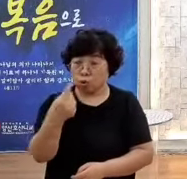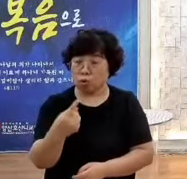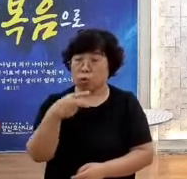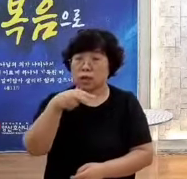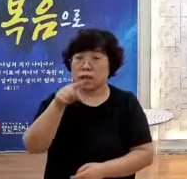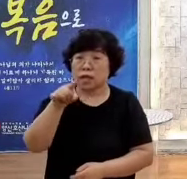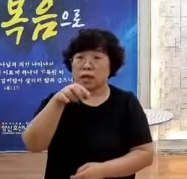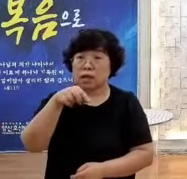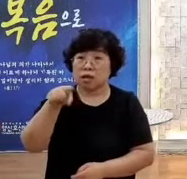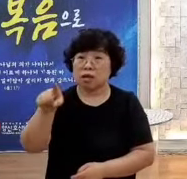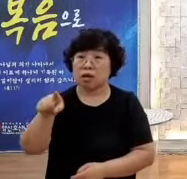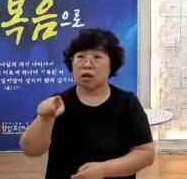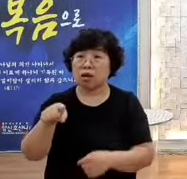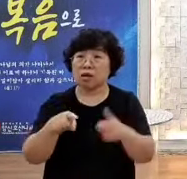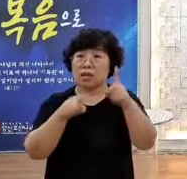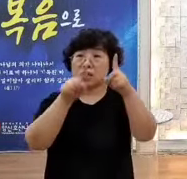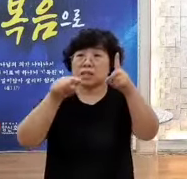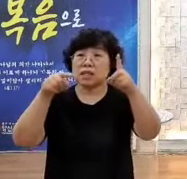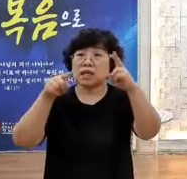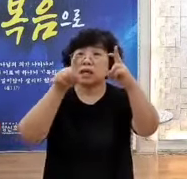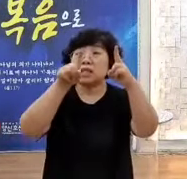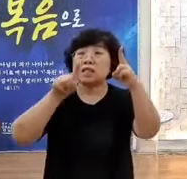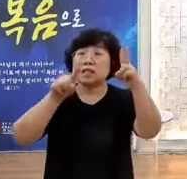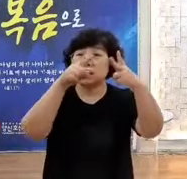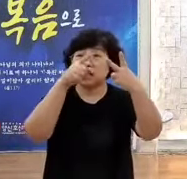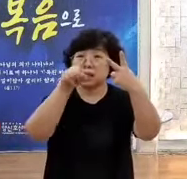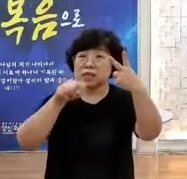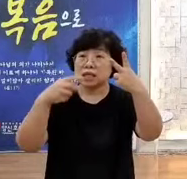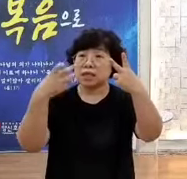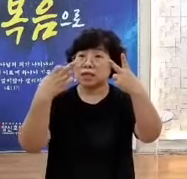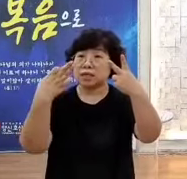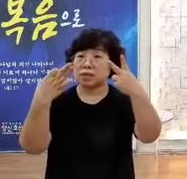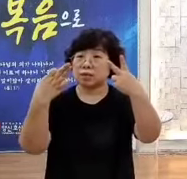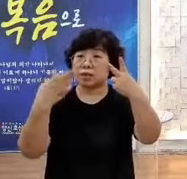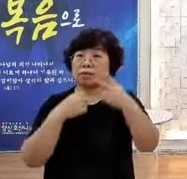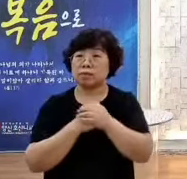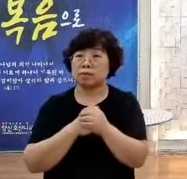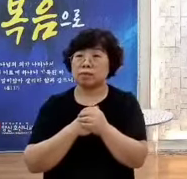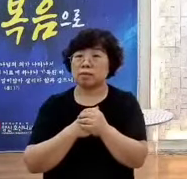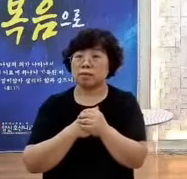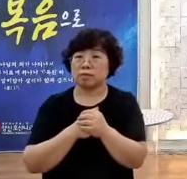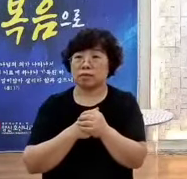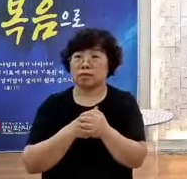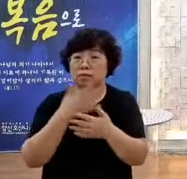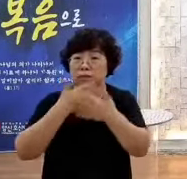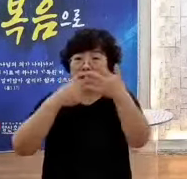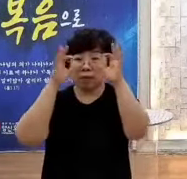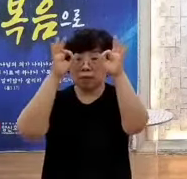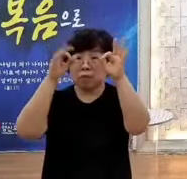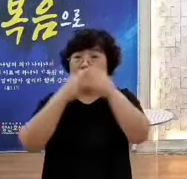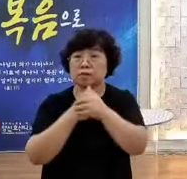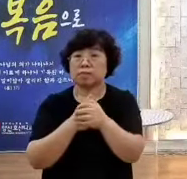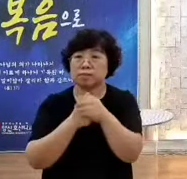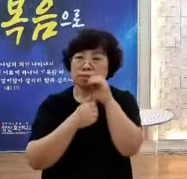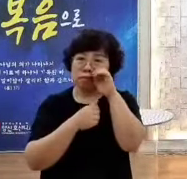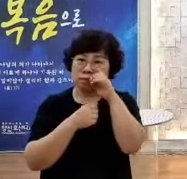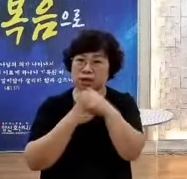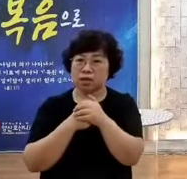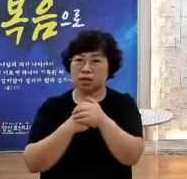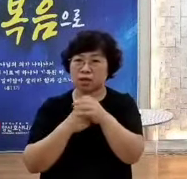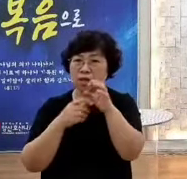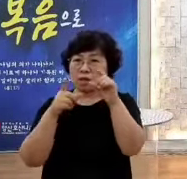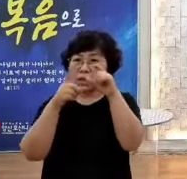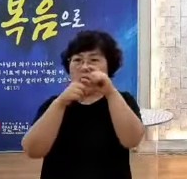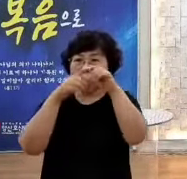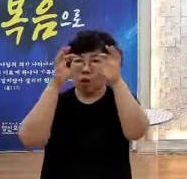13절. 여러분, 자, 앞에 한번 보세요. 골로새서 2장 13절. 루터가 이거 보고 자기의